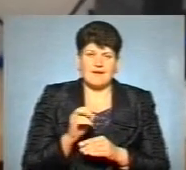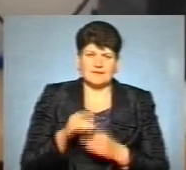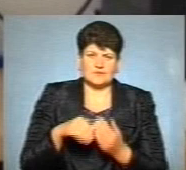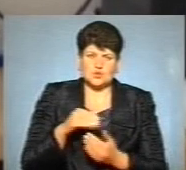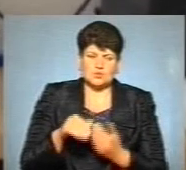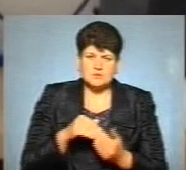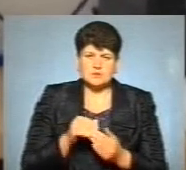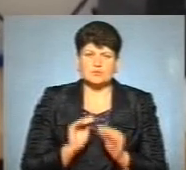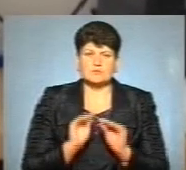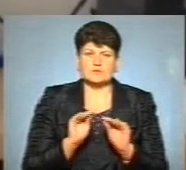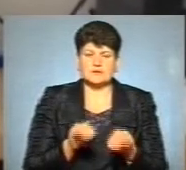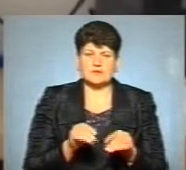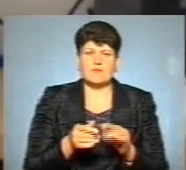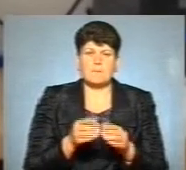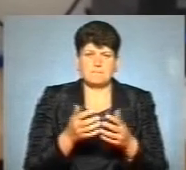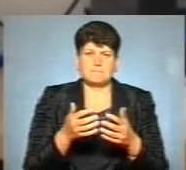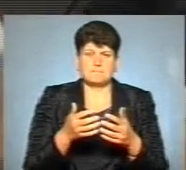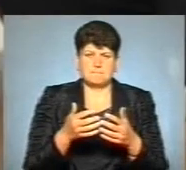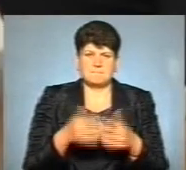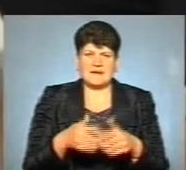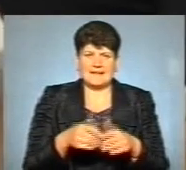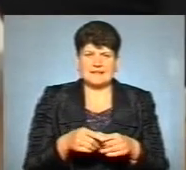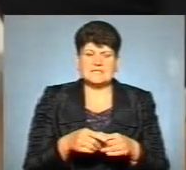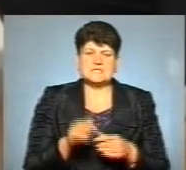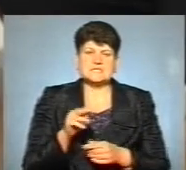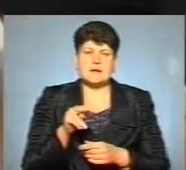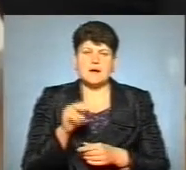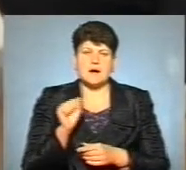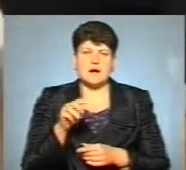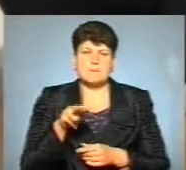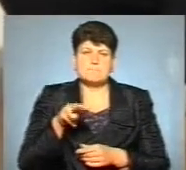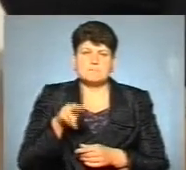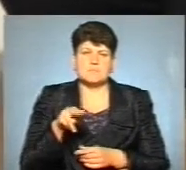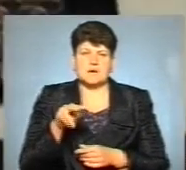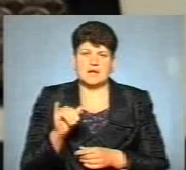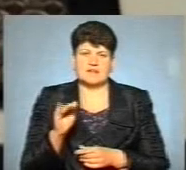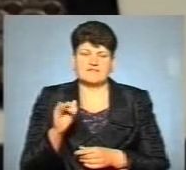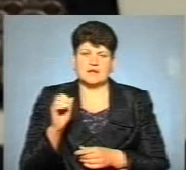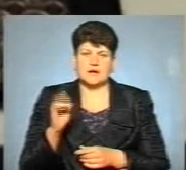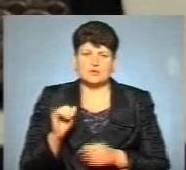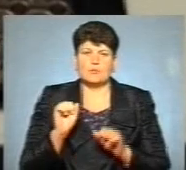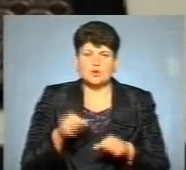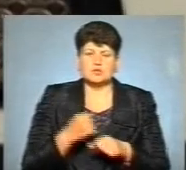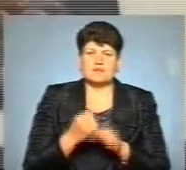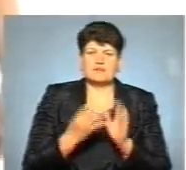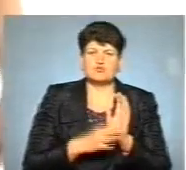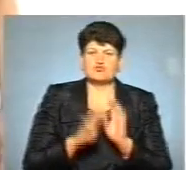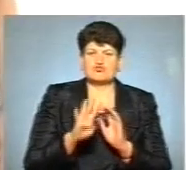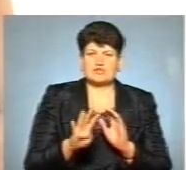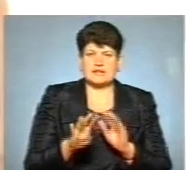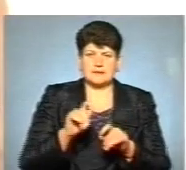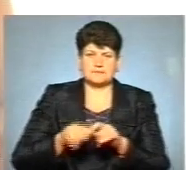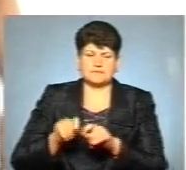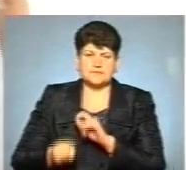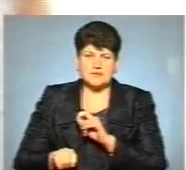пробірки поміщатимуть до цього приладу. Це планшетний амплифікатор, в якому можна робити одразу 94 аналізи. Уляна